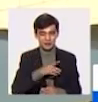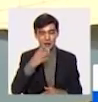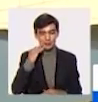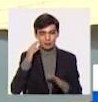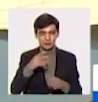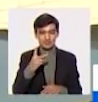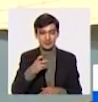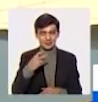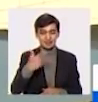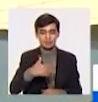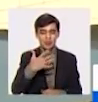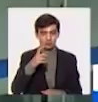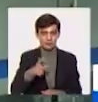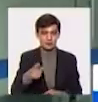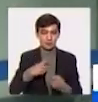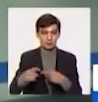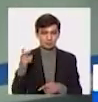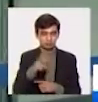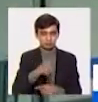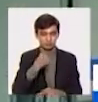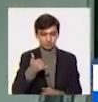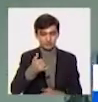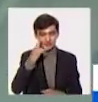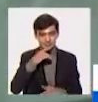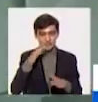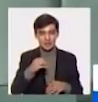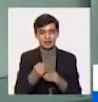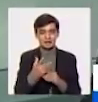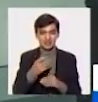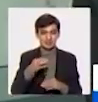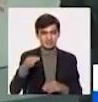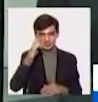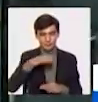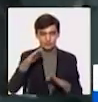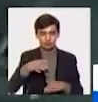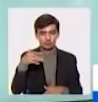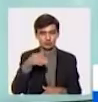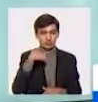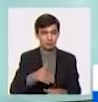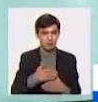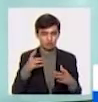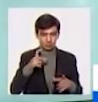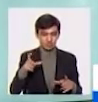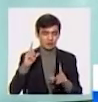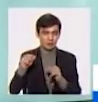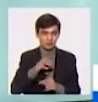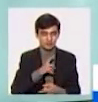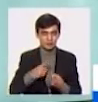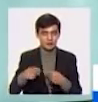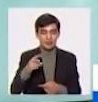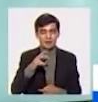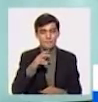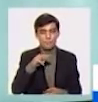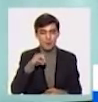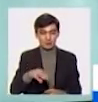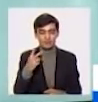жерден 235 адам оралады. Тағы әлемнің 13 елінде 4000-нан астам отандасымыз жүр. Ал наурыздың 2-сінде елге оралудан